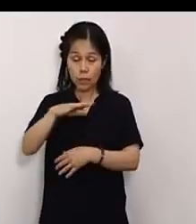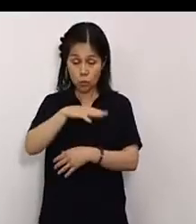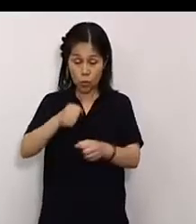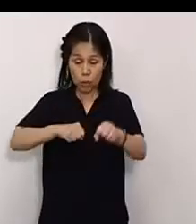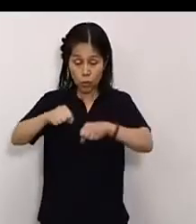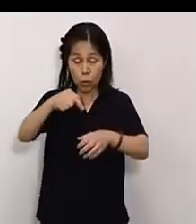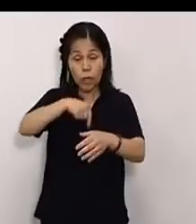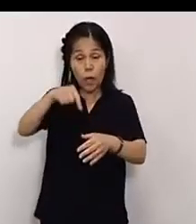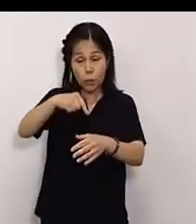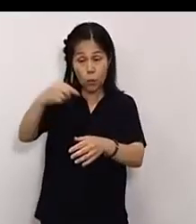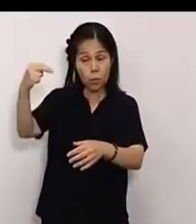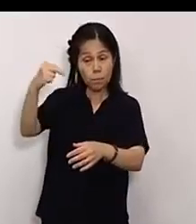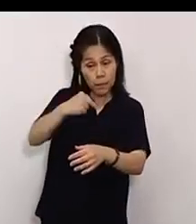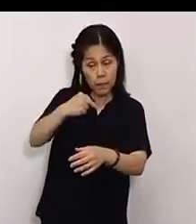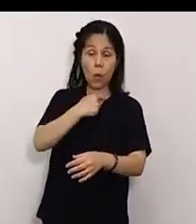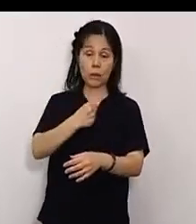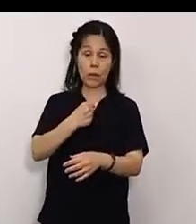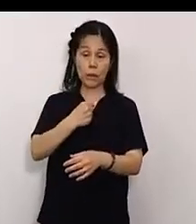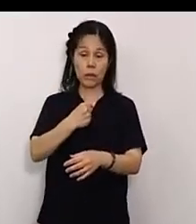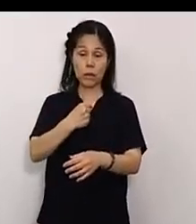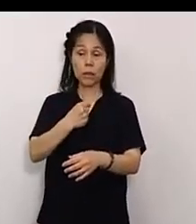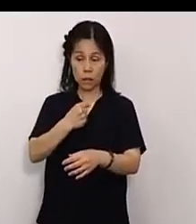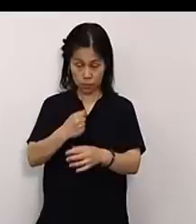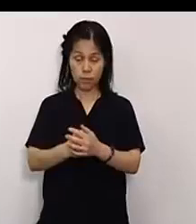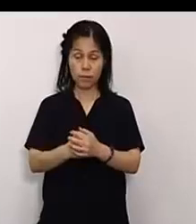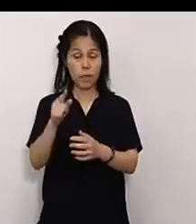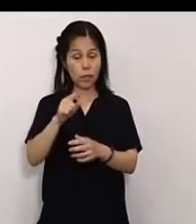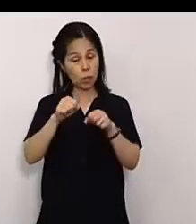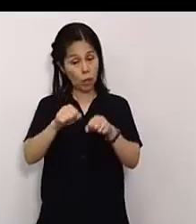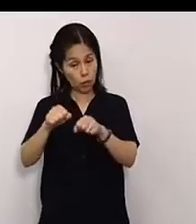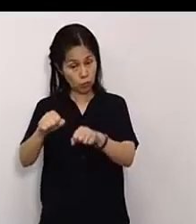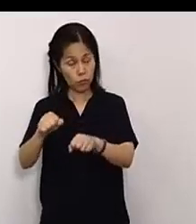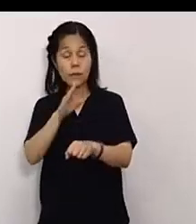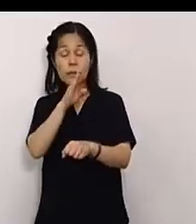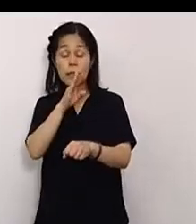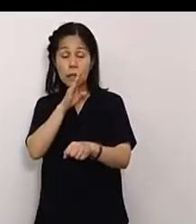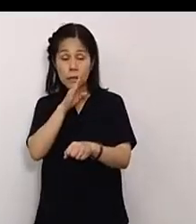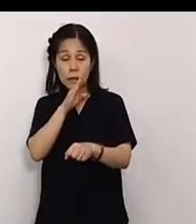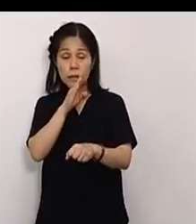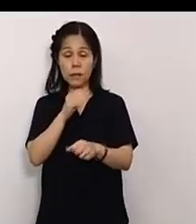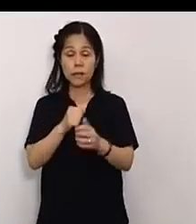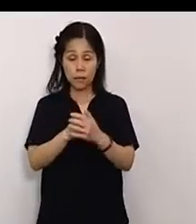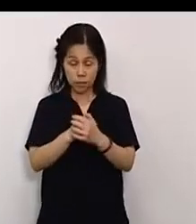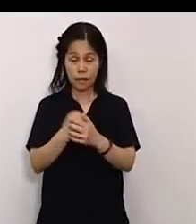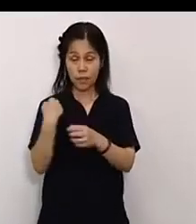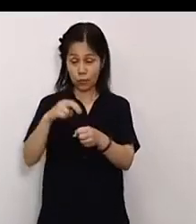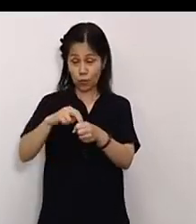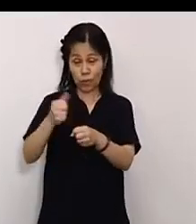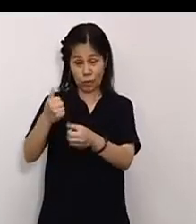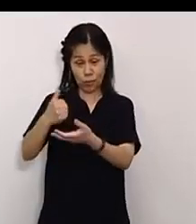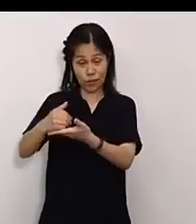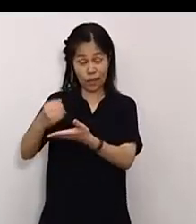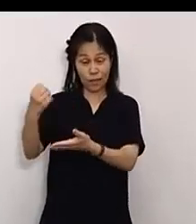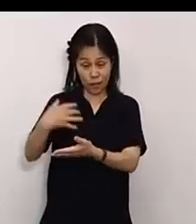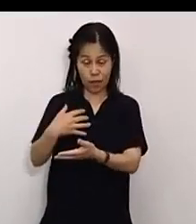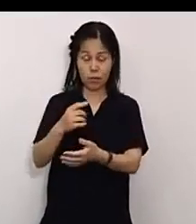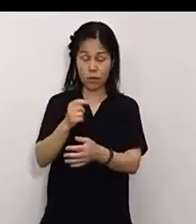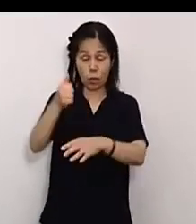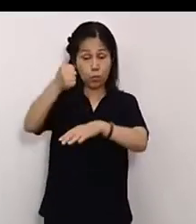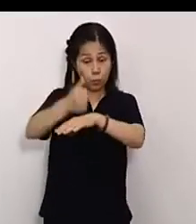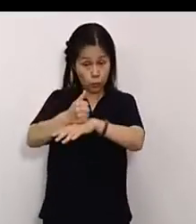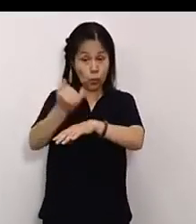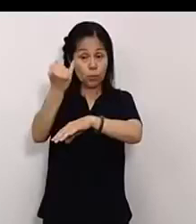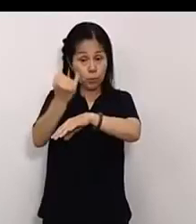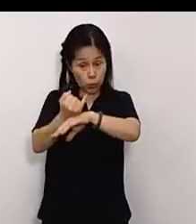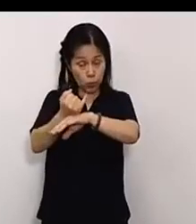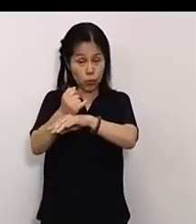思います。どういうことをやってるのかということを、まあ、実際に先ほどの大津さんがおっしゃったように、やっぱりトップとかトップに近い